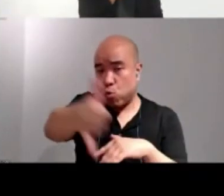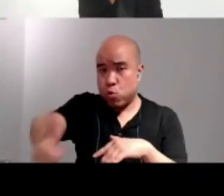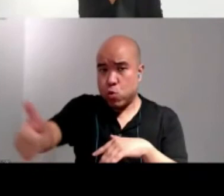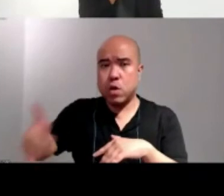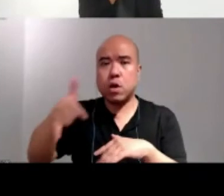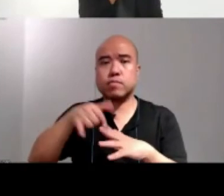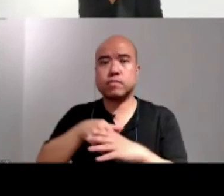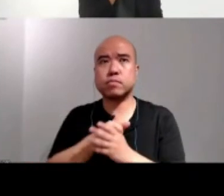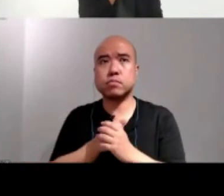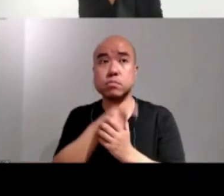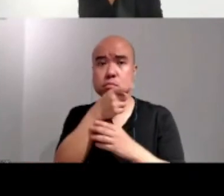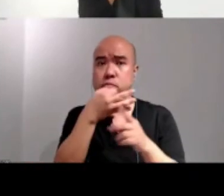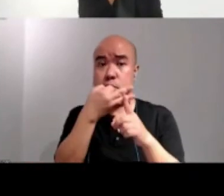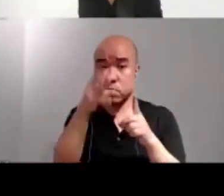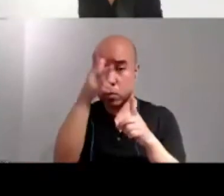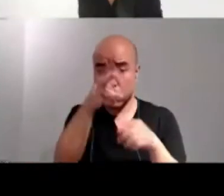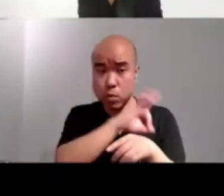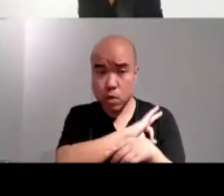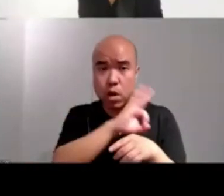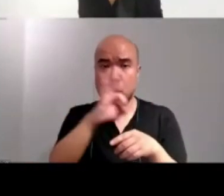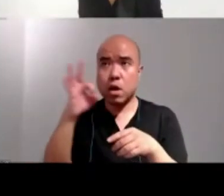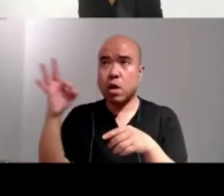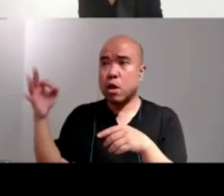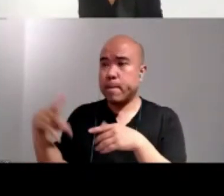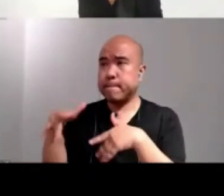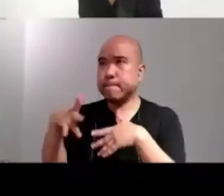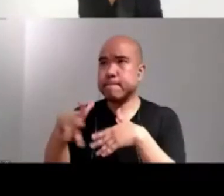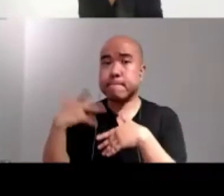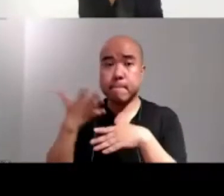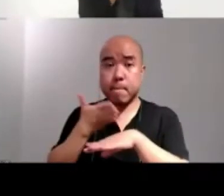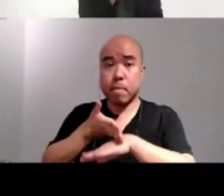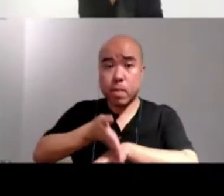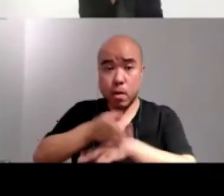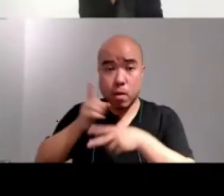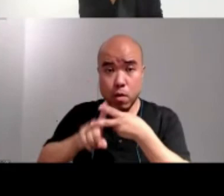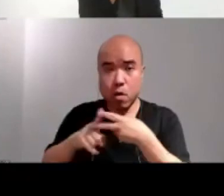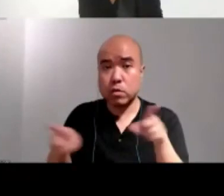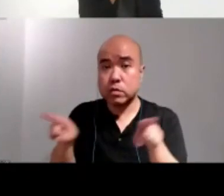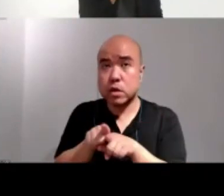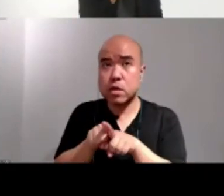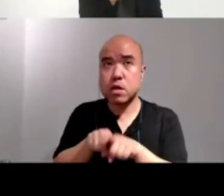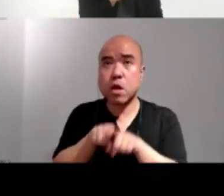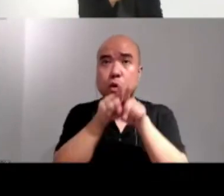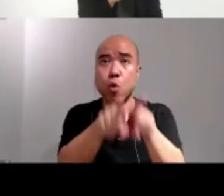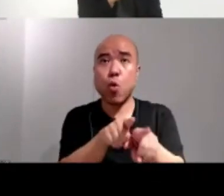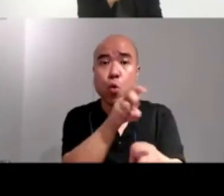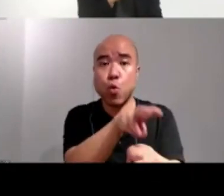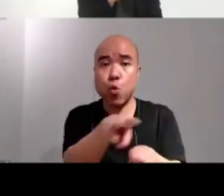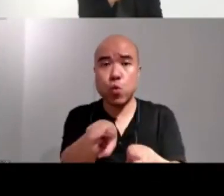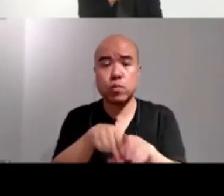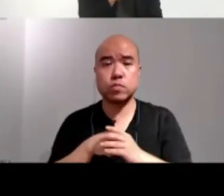讓NGO 一些 social worker 陪伴我們入到當中探訪他們。我想當時開始的時候，我們